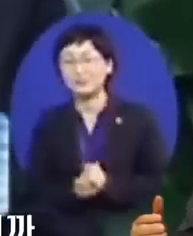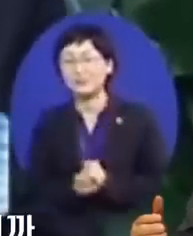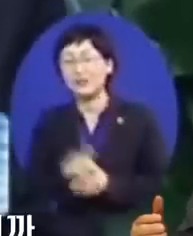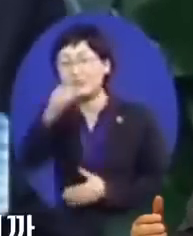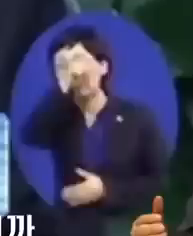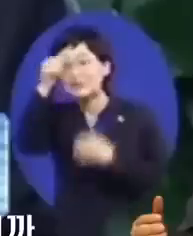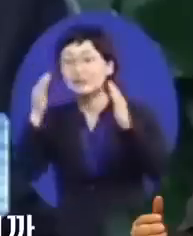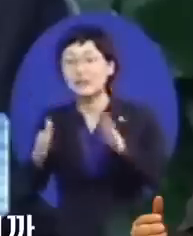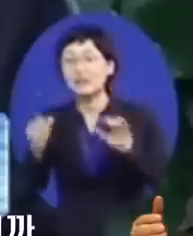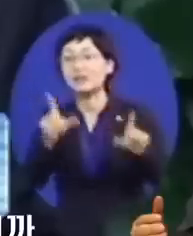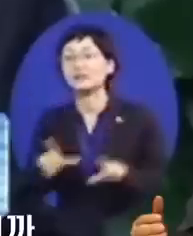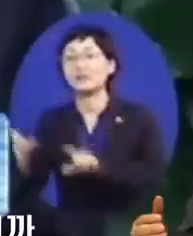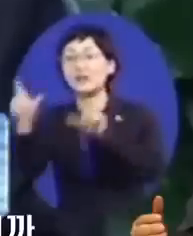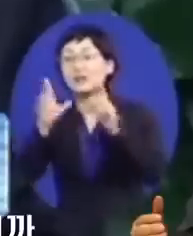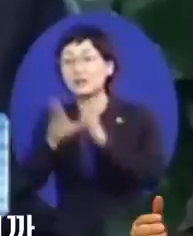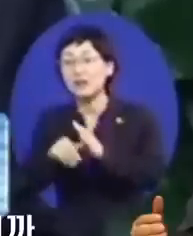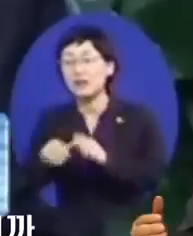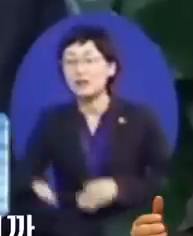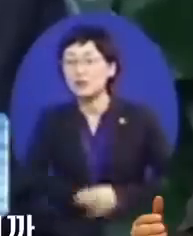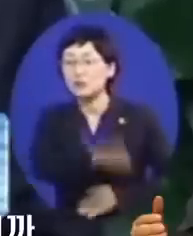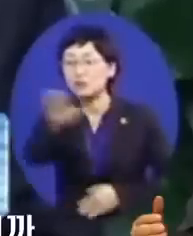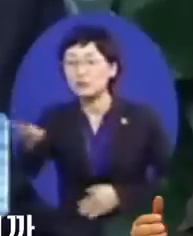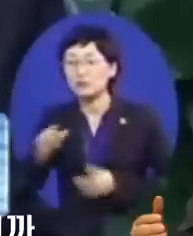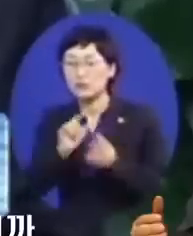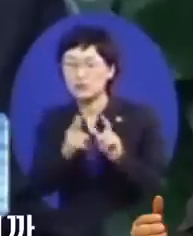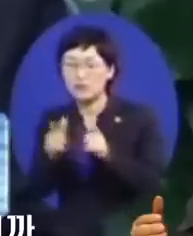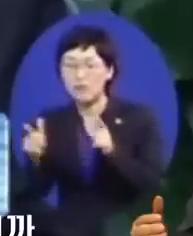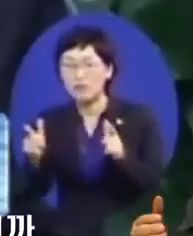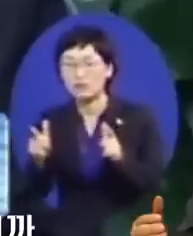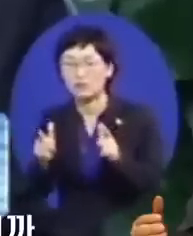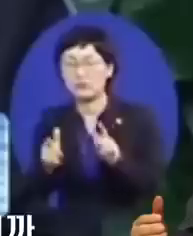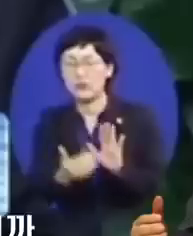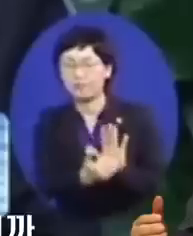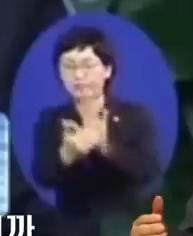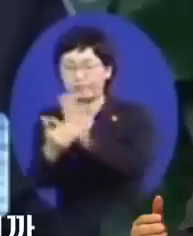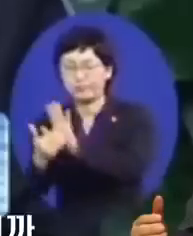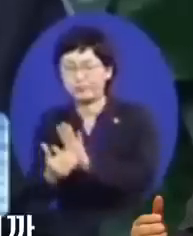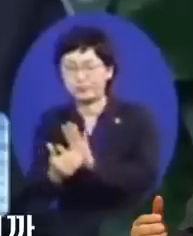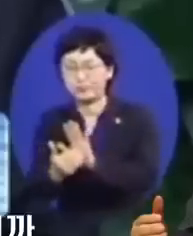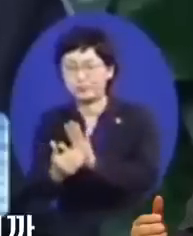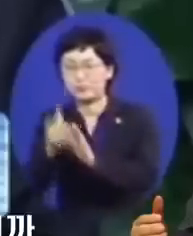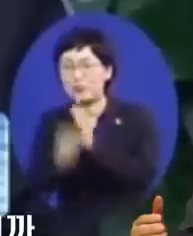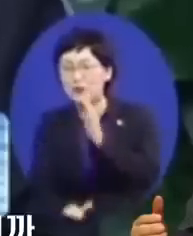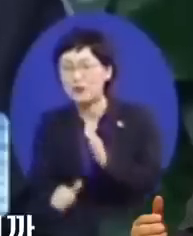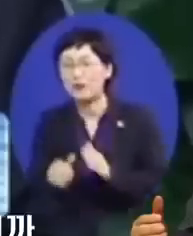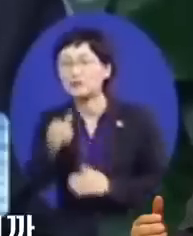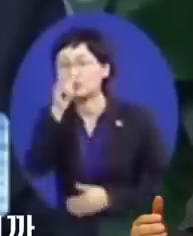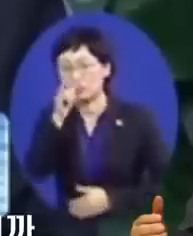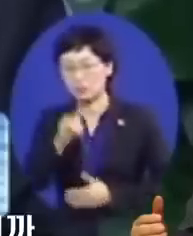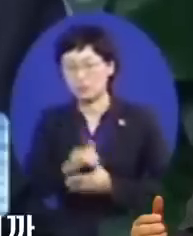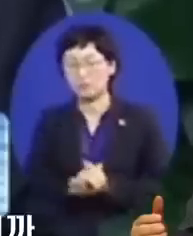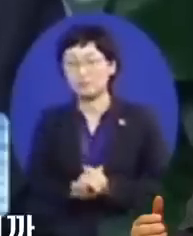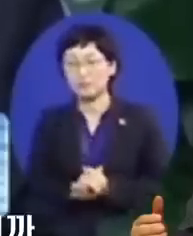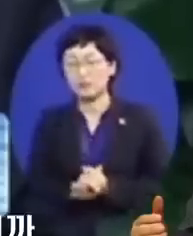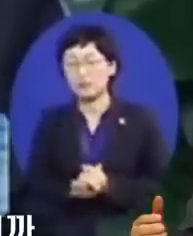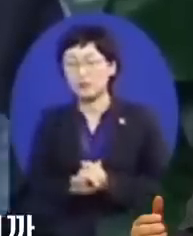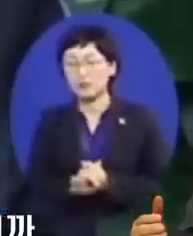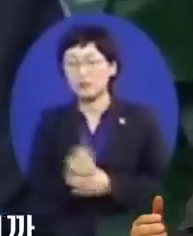인생을 살면서 우리는 여러 가지 진퇴유혹에 빠질 때가 많습니다.